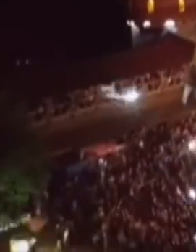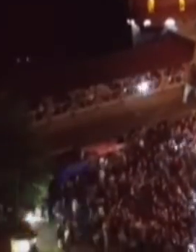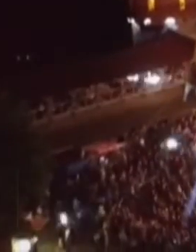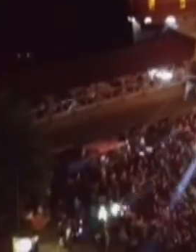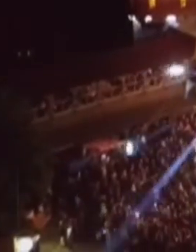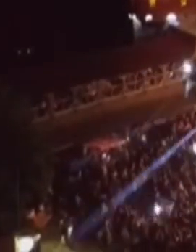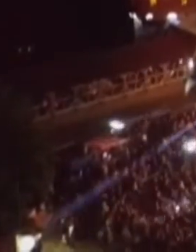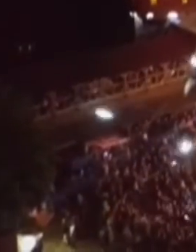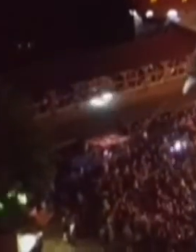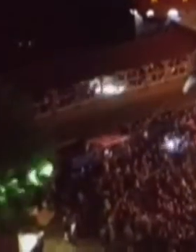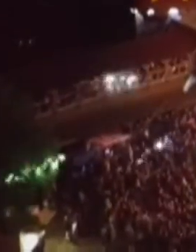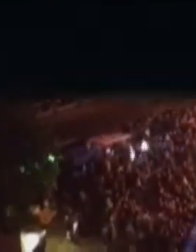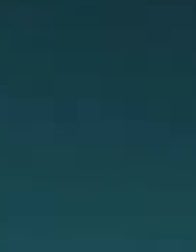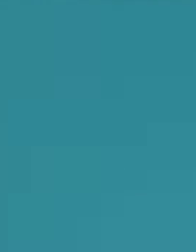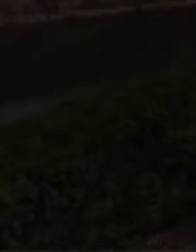Музика